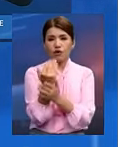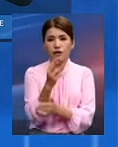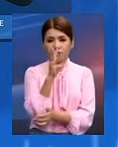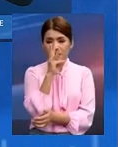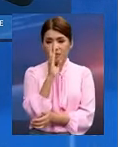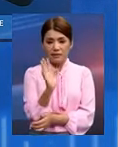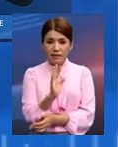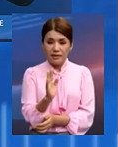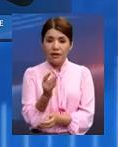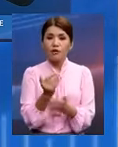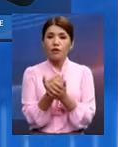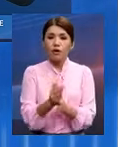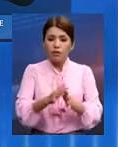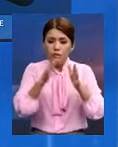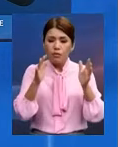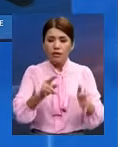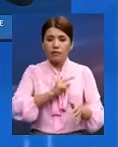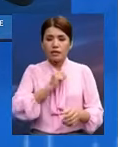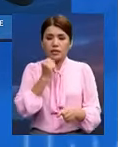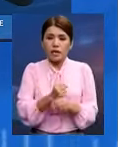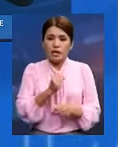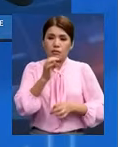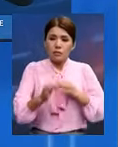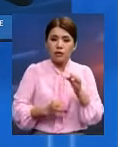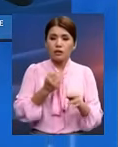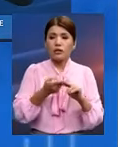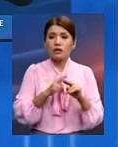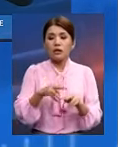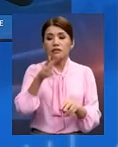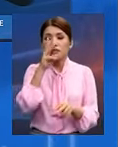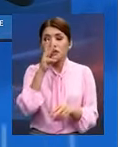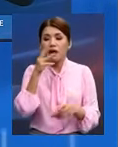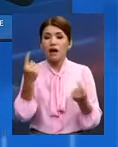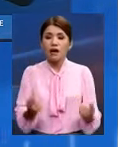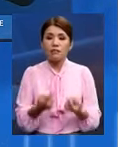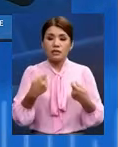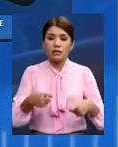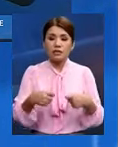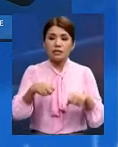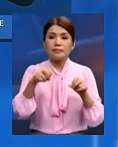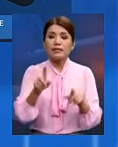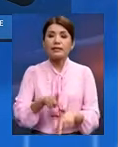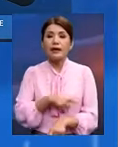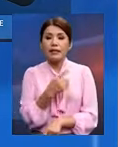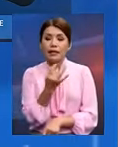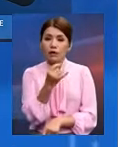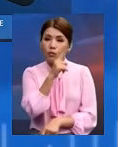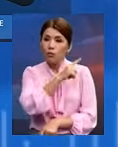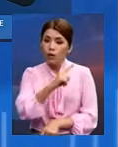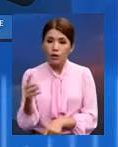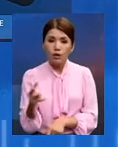плата, если объем работы действительно большой. Потому что я вижу, какая заработная плата на рынке есть. Специалистам, айтишник 1 000 000